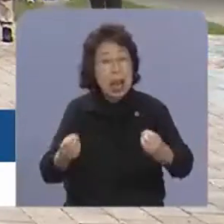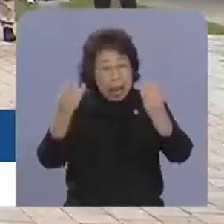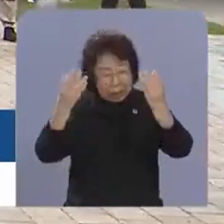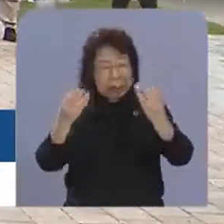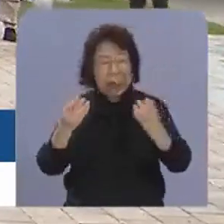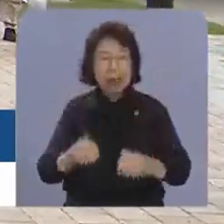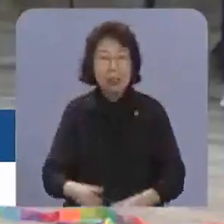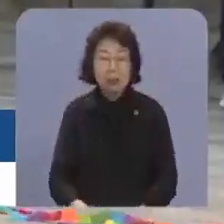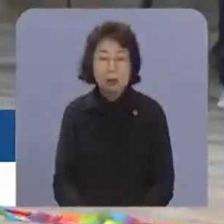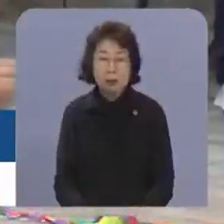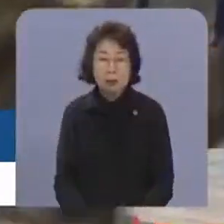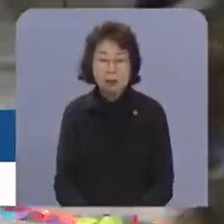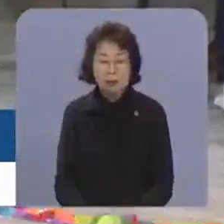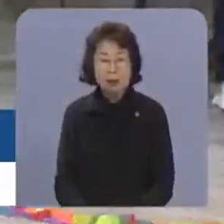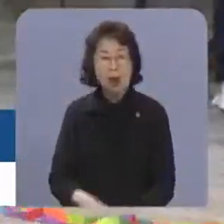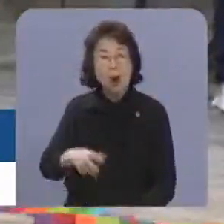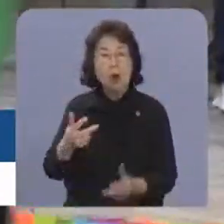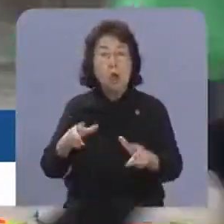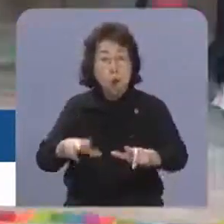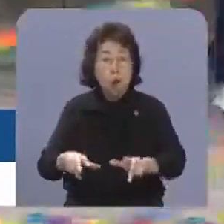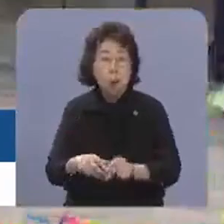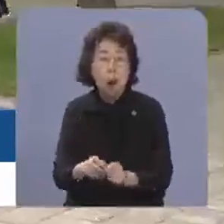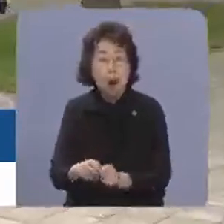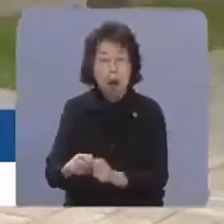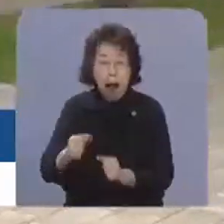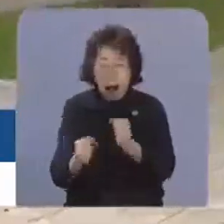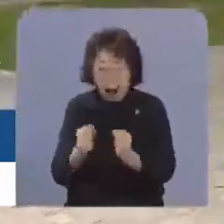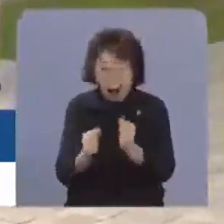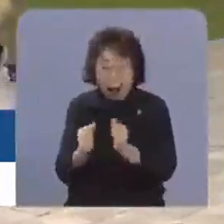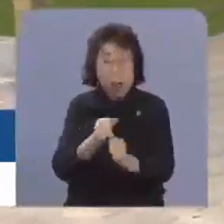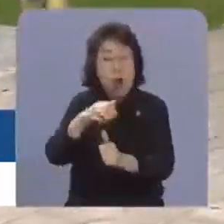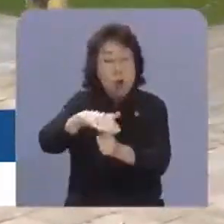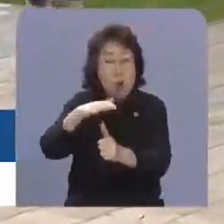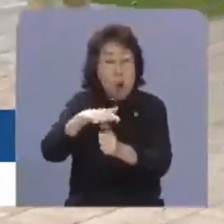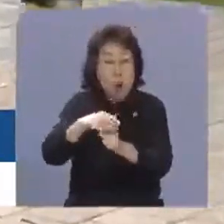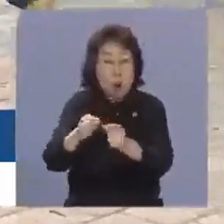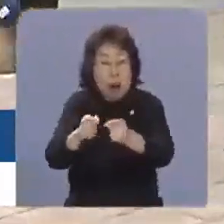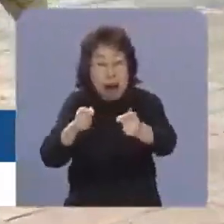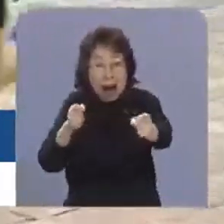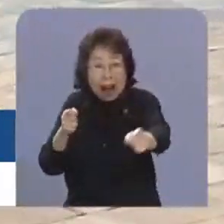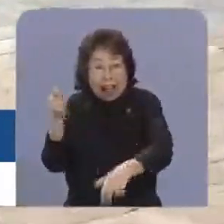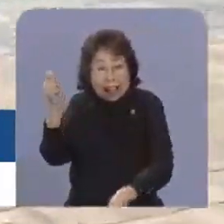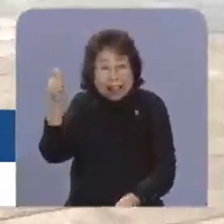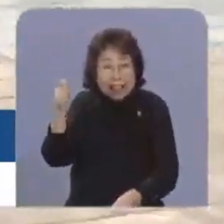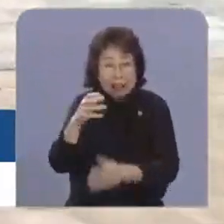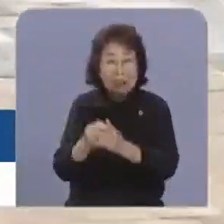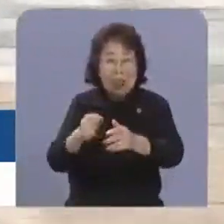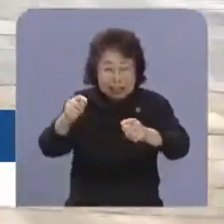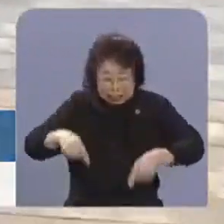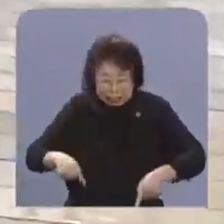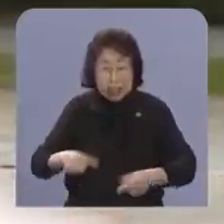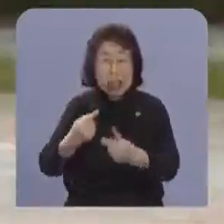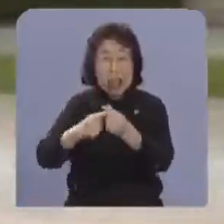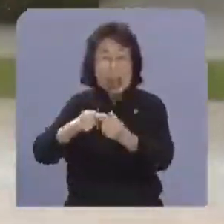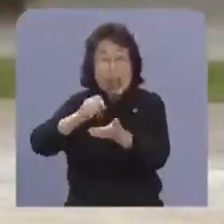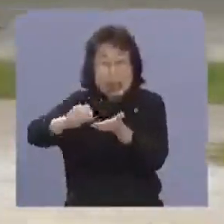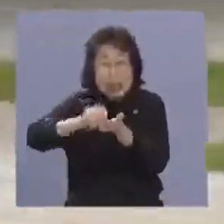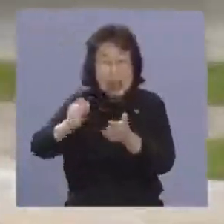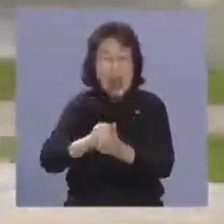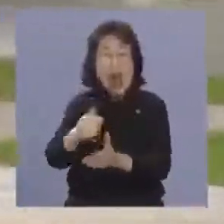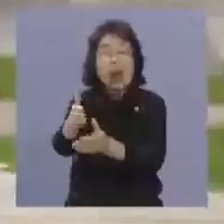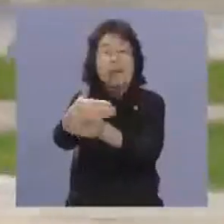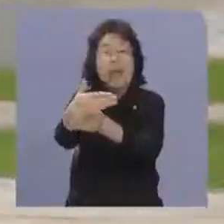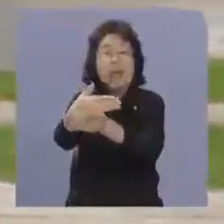행사가 열렸습니다. 공원을 힘껏 달리는 어린이들의 손에 들려있는 연. 직접 한글을 적고